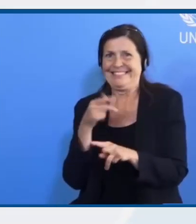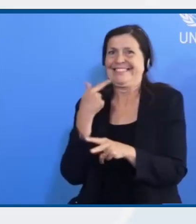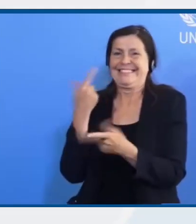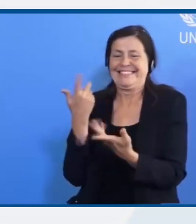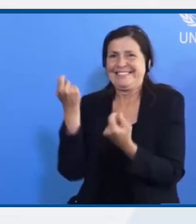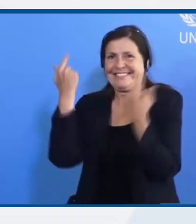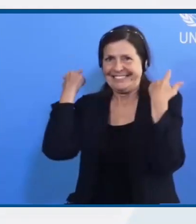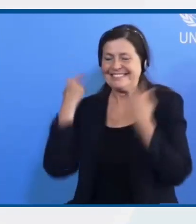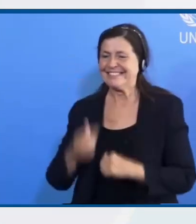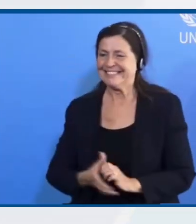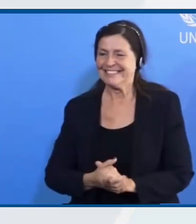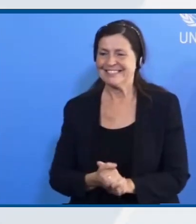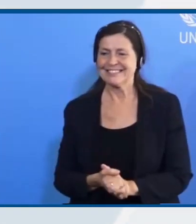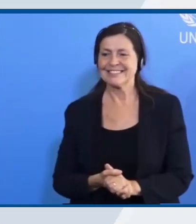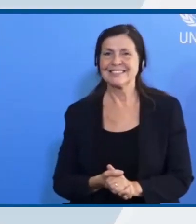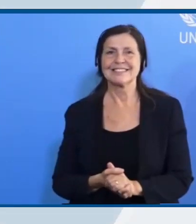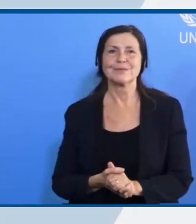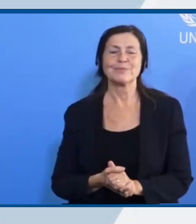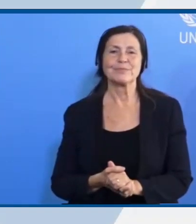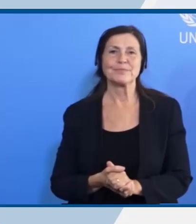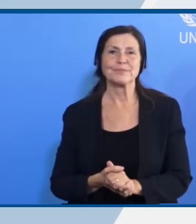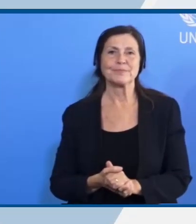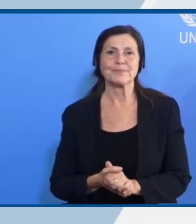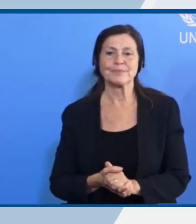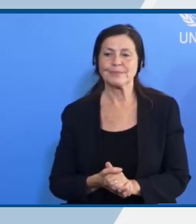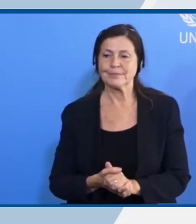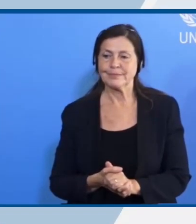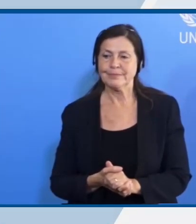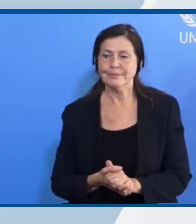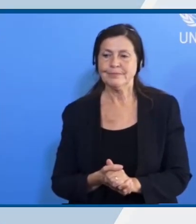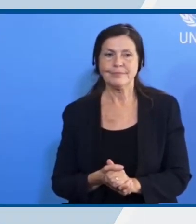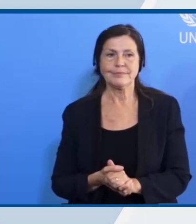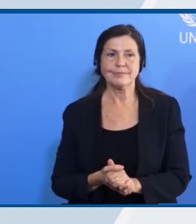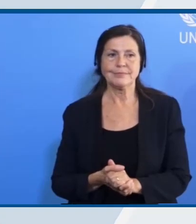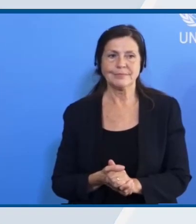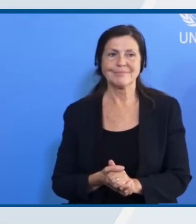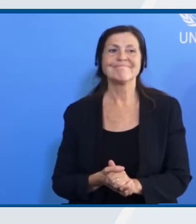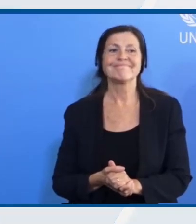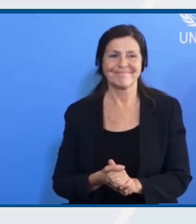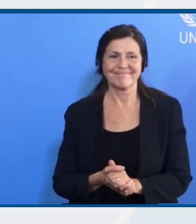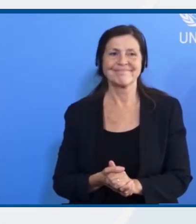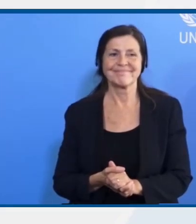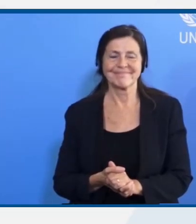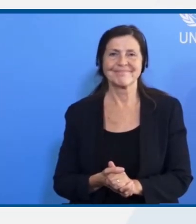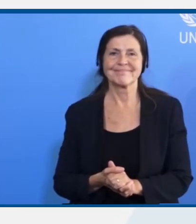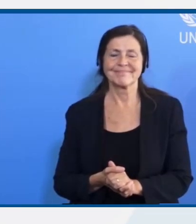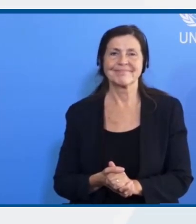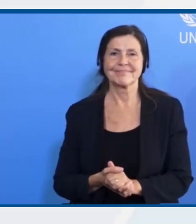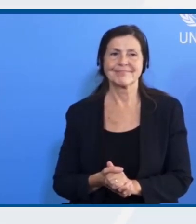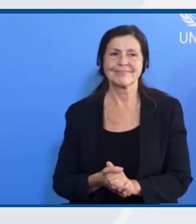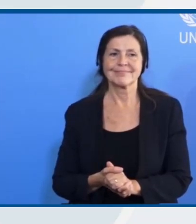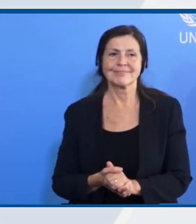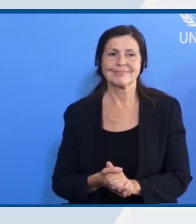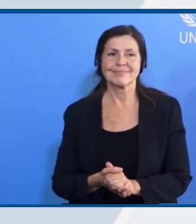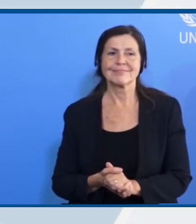आणि ह्याच्यामध्ये आत्ता कारण कोविडमध्ये ज्यावेळेस लॉकडाऊन पडलं, लॉकडाऊनच्या नंतर खूप लोकांना बँकेत जाणं किंवा येणं होत